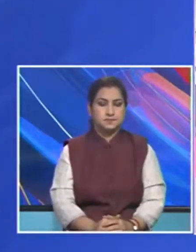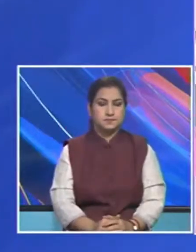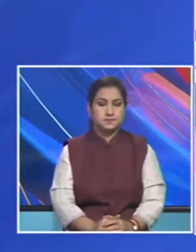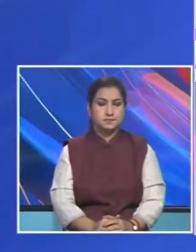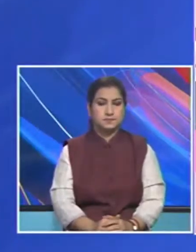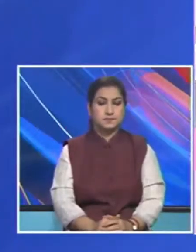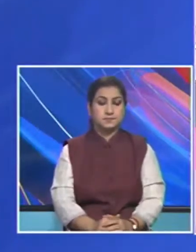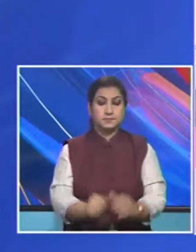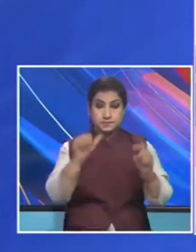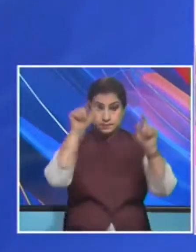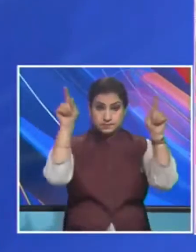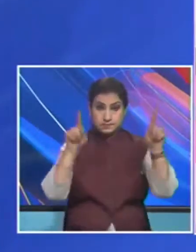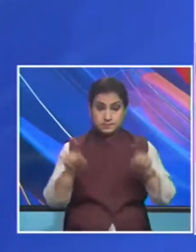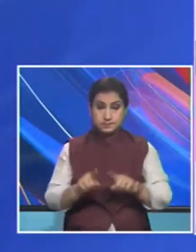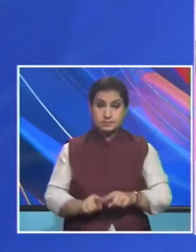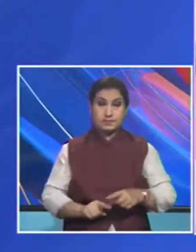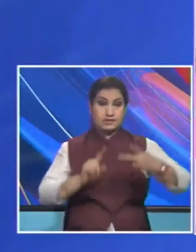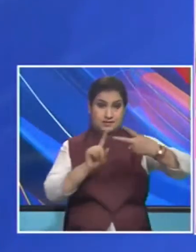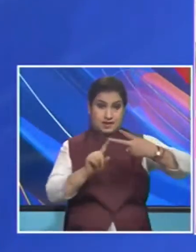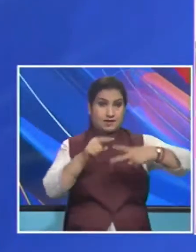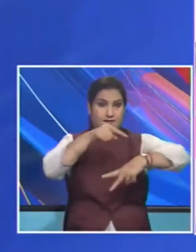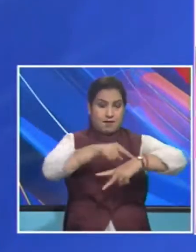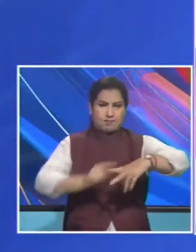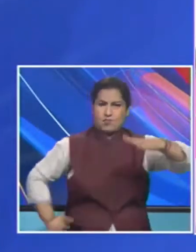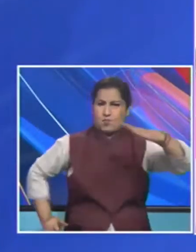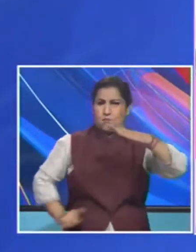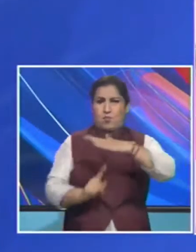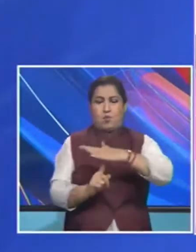देश में दूसरी बार सर्वोच्च पद पर